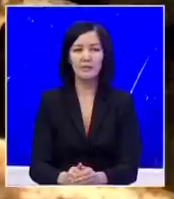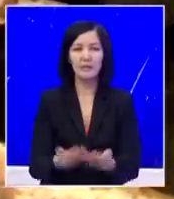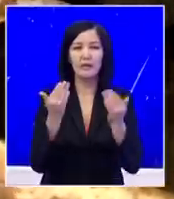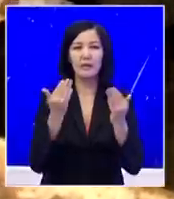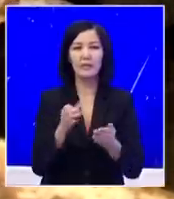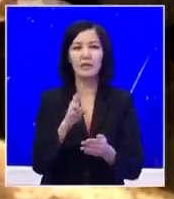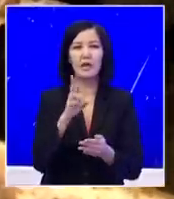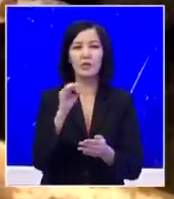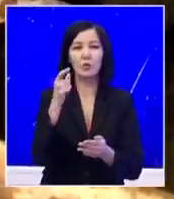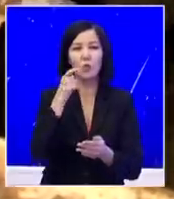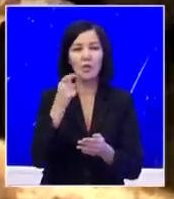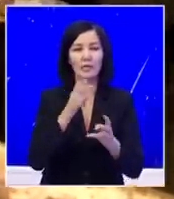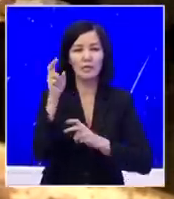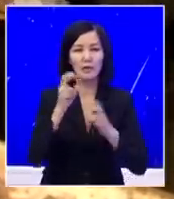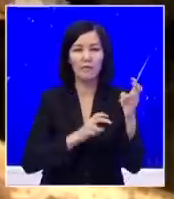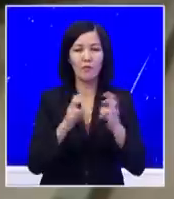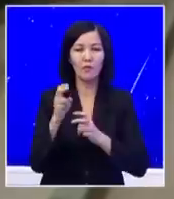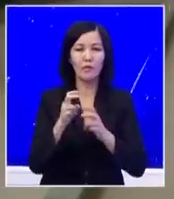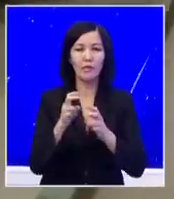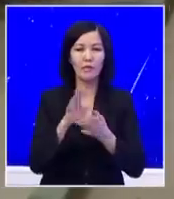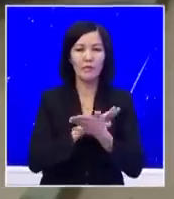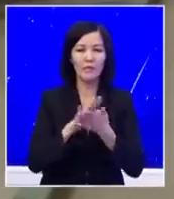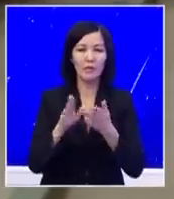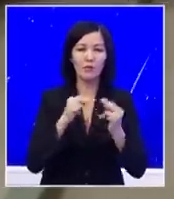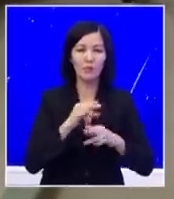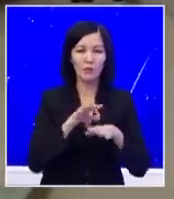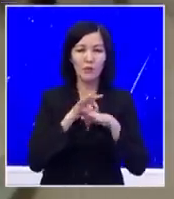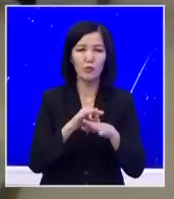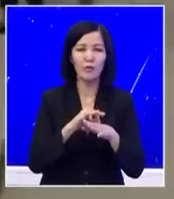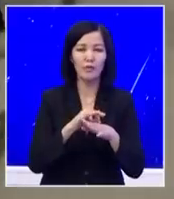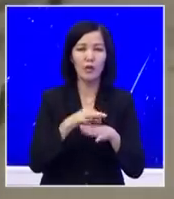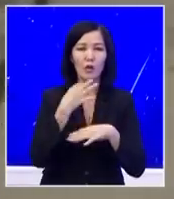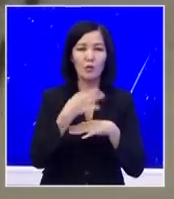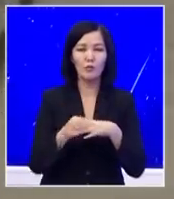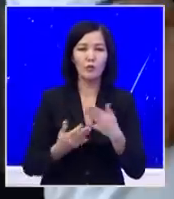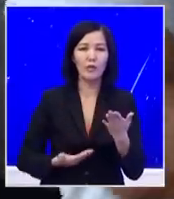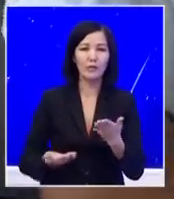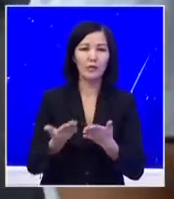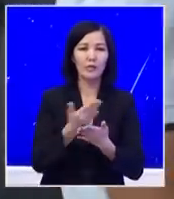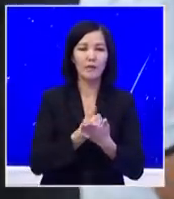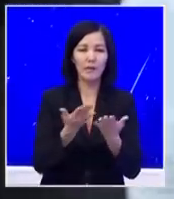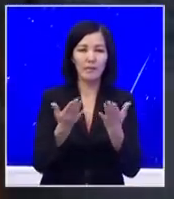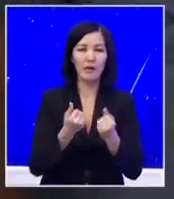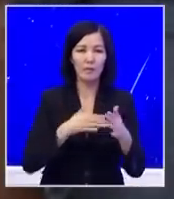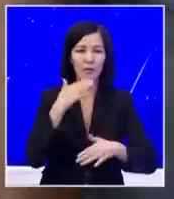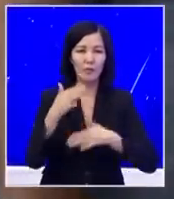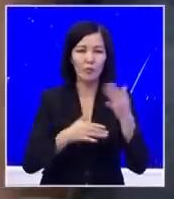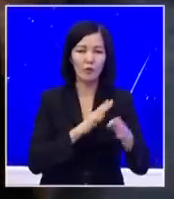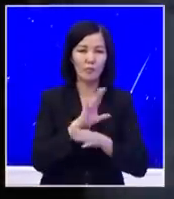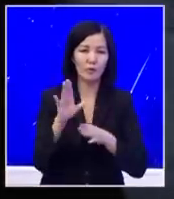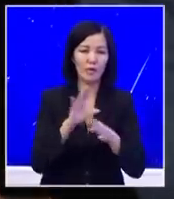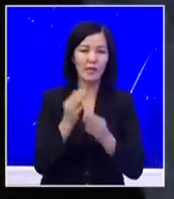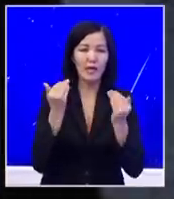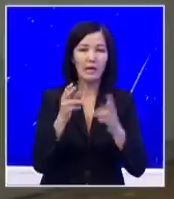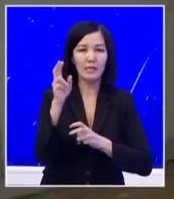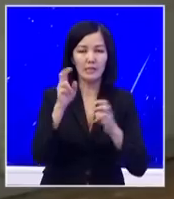Қазір Ақсу қант зауытында өндіріс құрылғарын тазалау жұмыстары жүріп жатыр. Яғни күзде тәтті түбірлерді кедергісіз қабылдап өндіру үшін. Қазір бұл